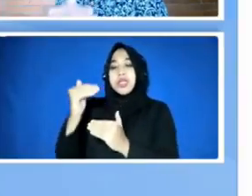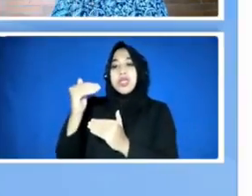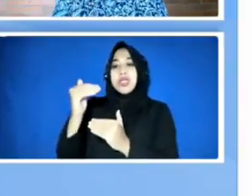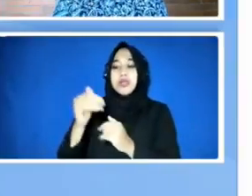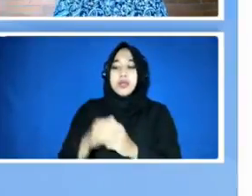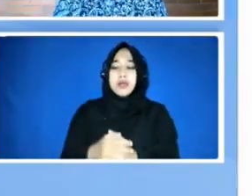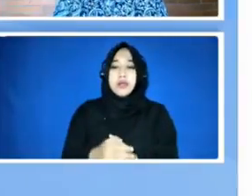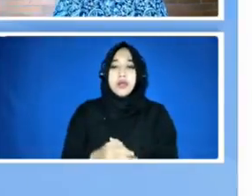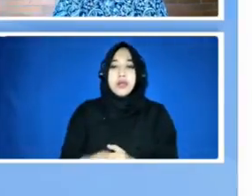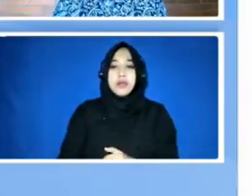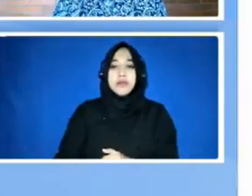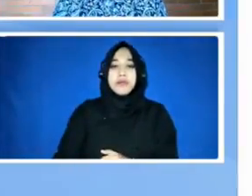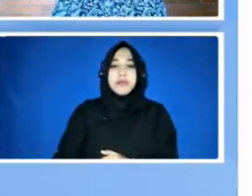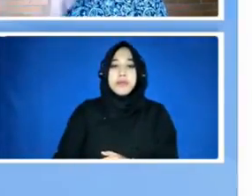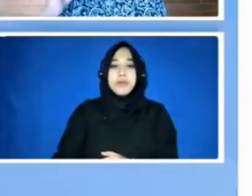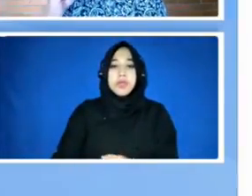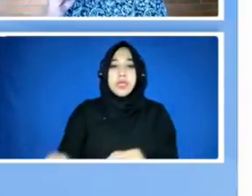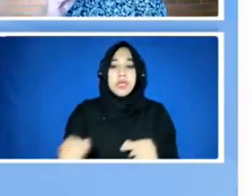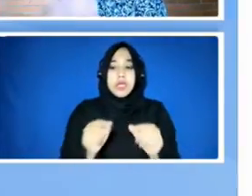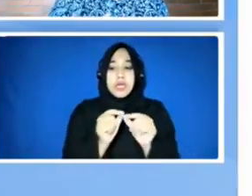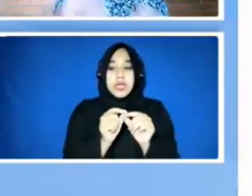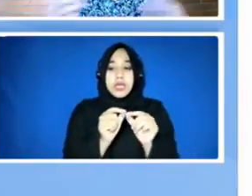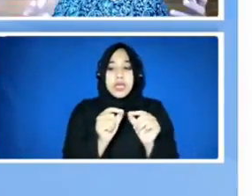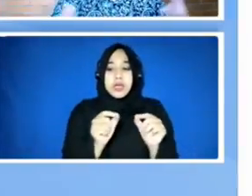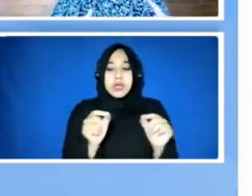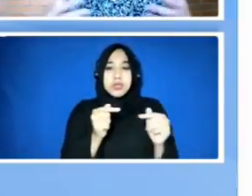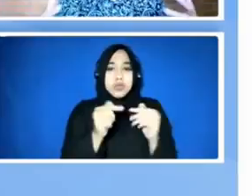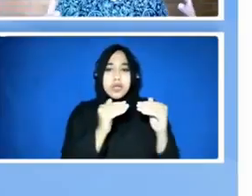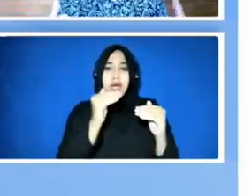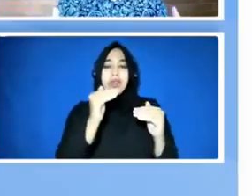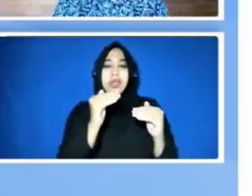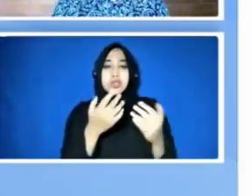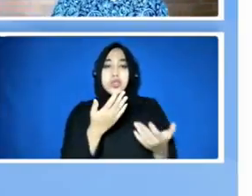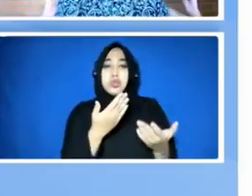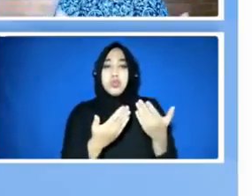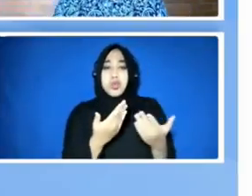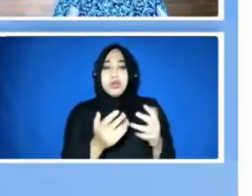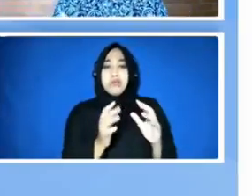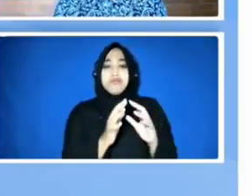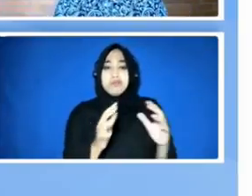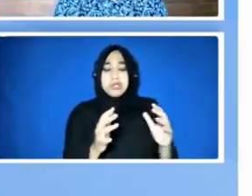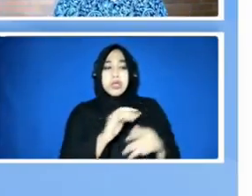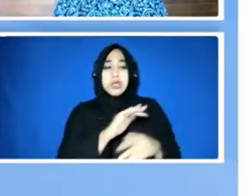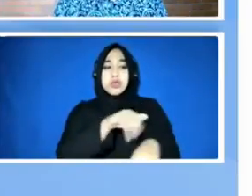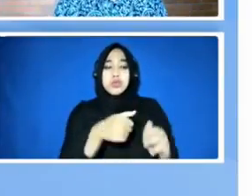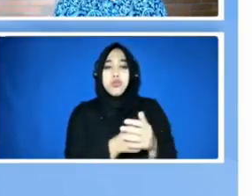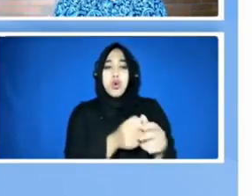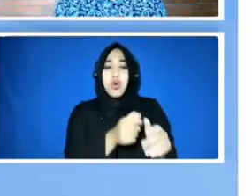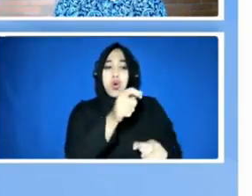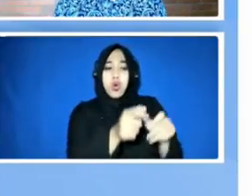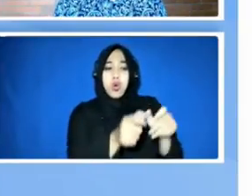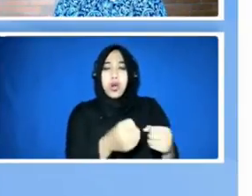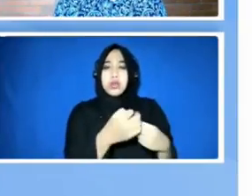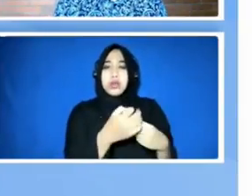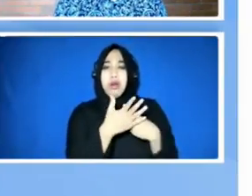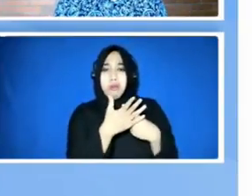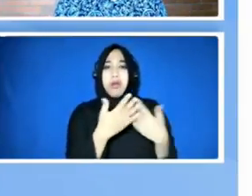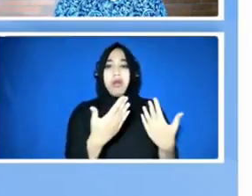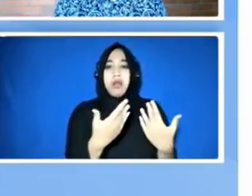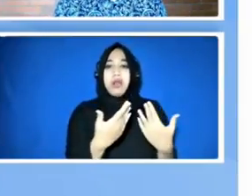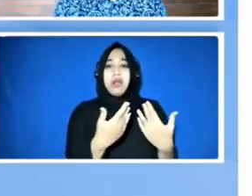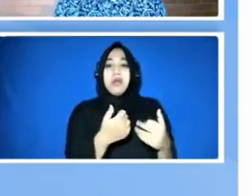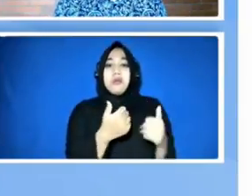ketika garis putus-putusnya ini agak ke atas, kemungkinan besar seluruh orang yang terdampak atau terpapar